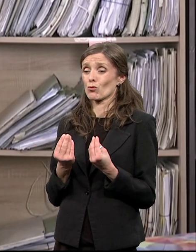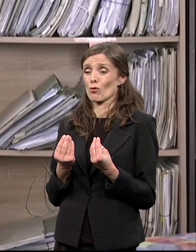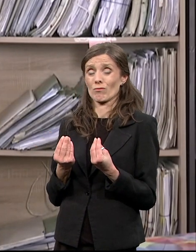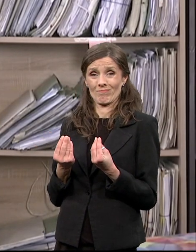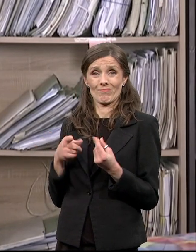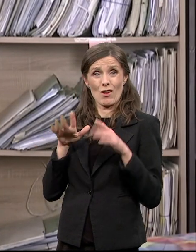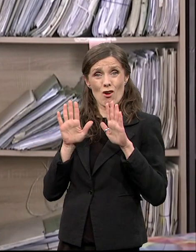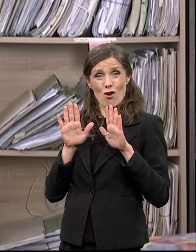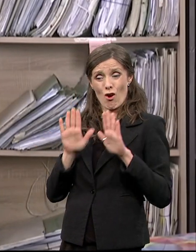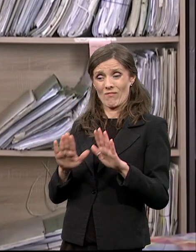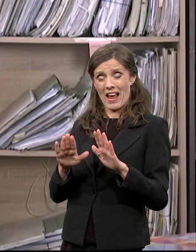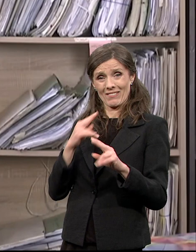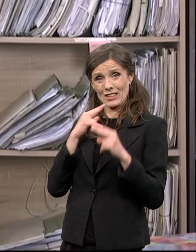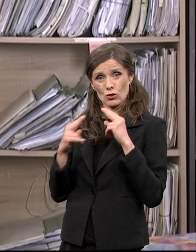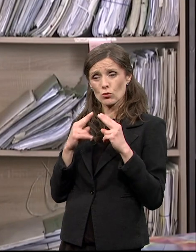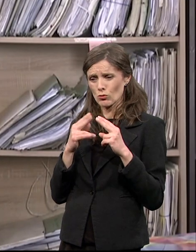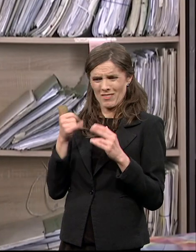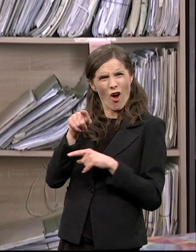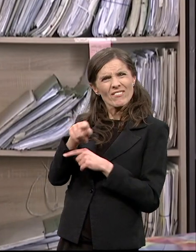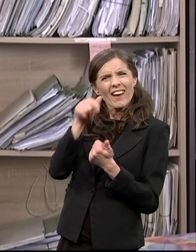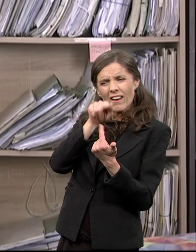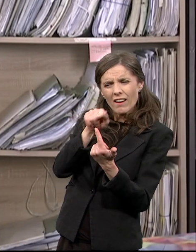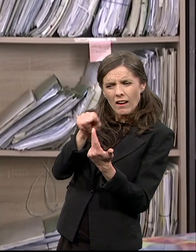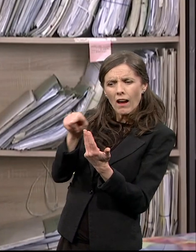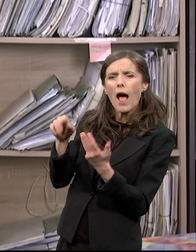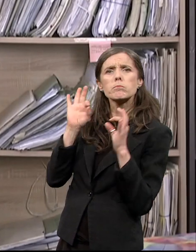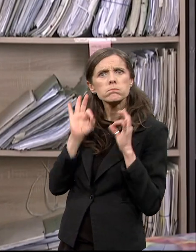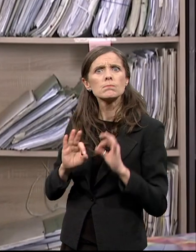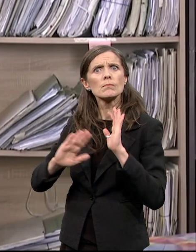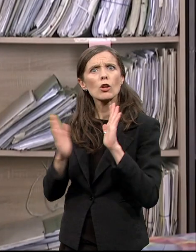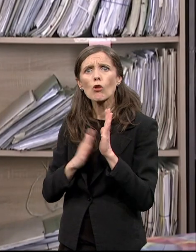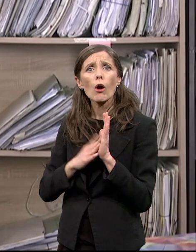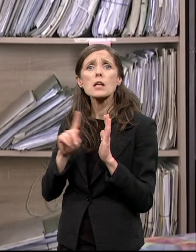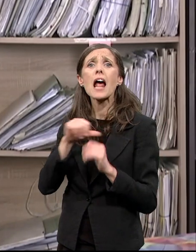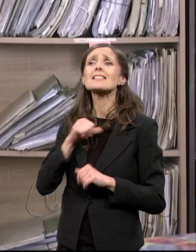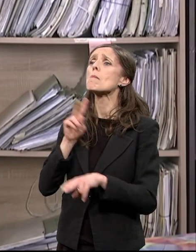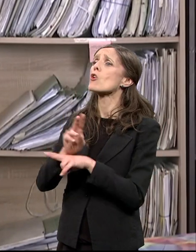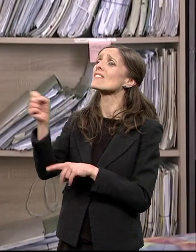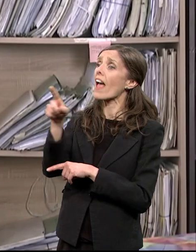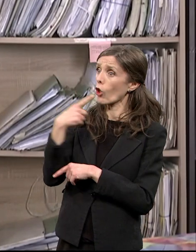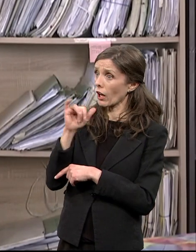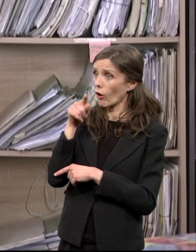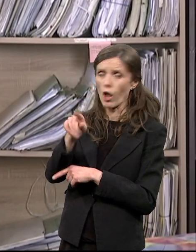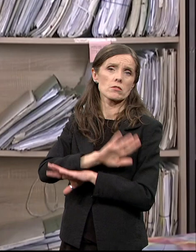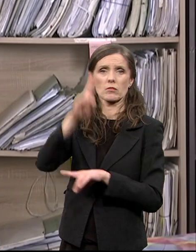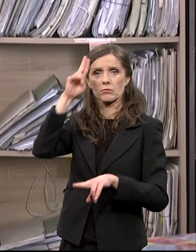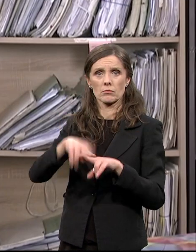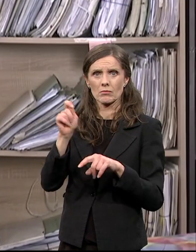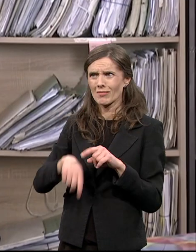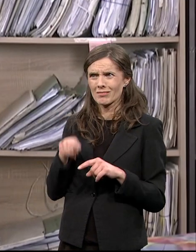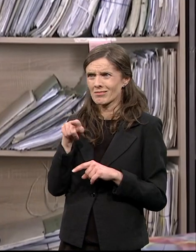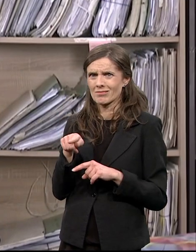postupcima ne postoje materijalni dokazi. Uglavnom se presude donose samo na osnovu izjava svedoka, što je apsolutno u suprotnosti